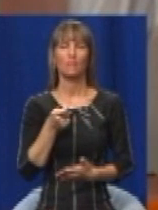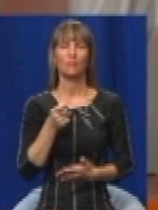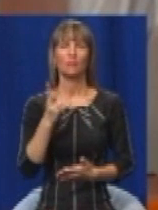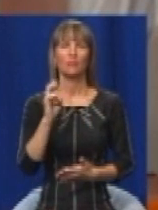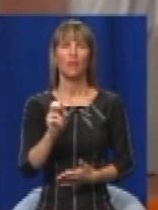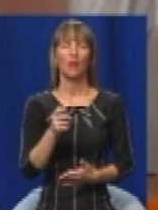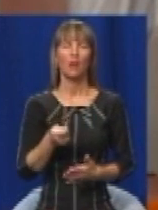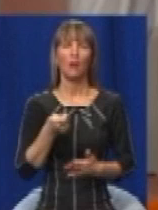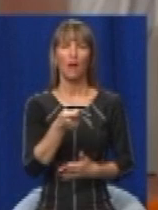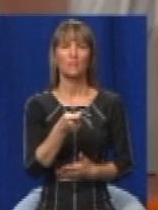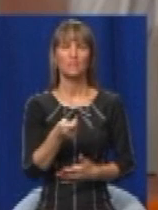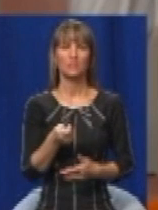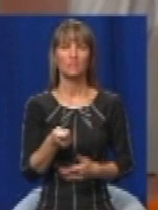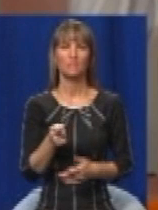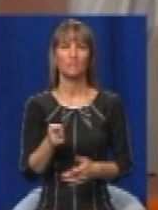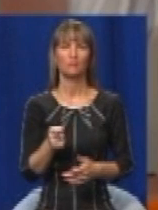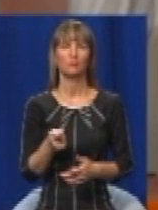находится товар, и ты